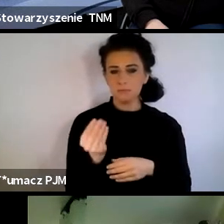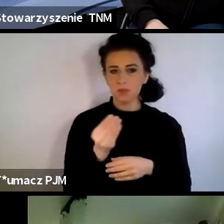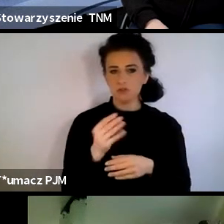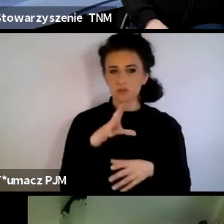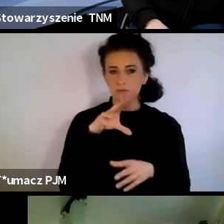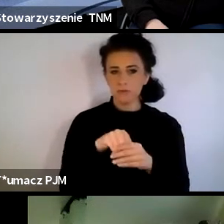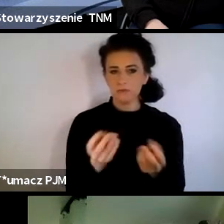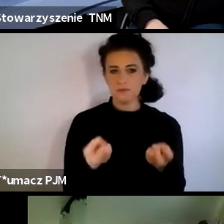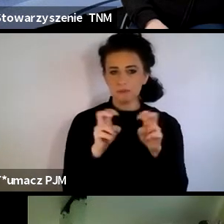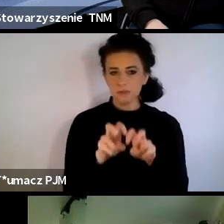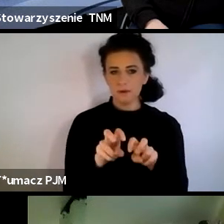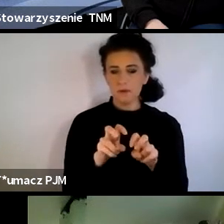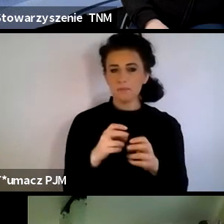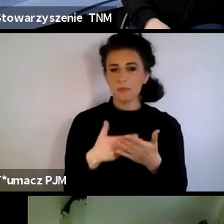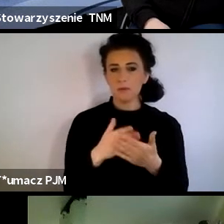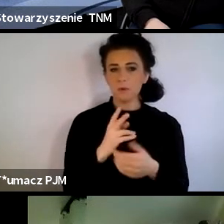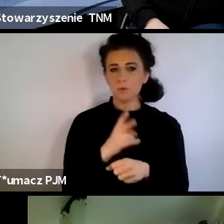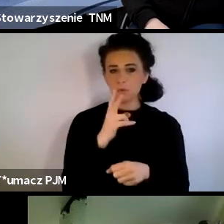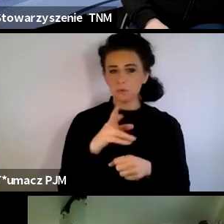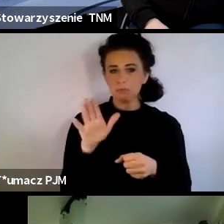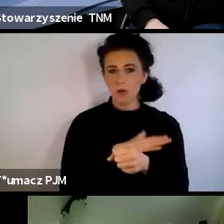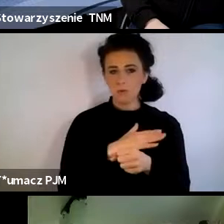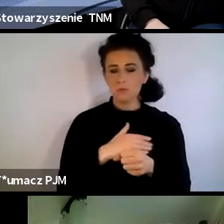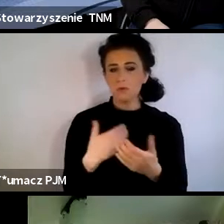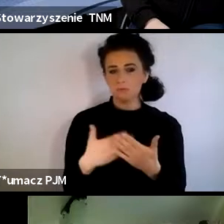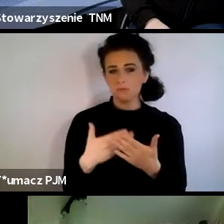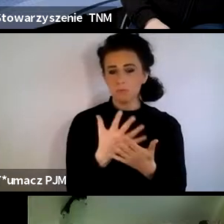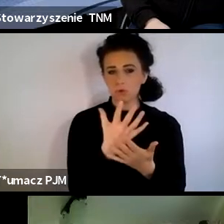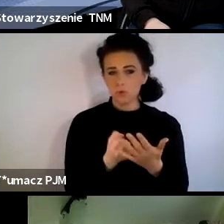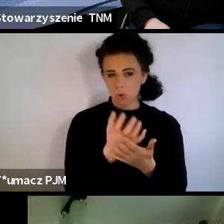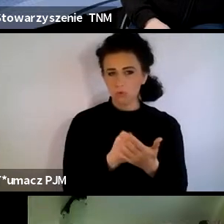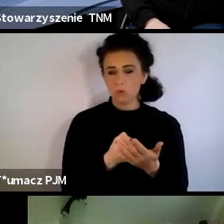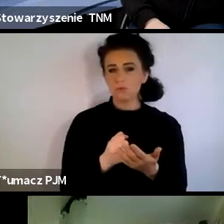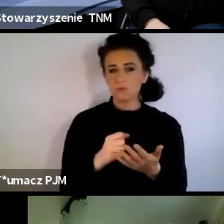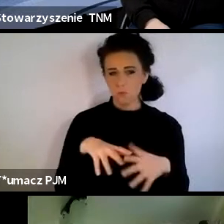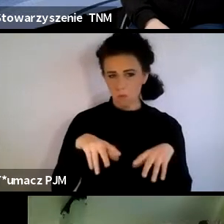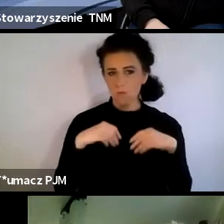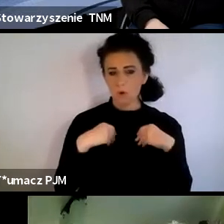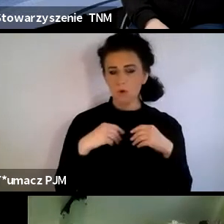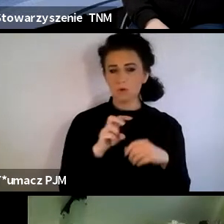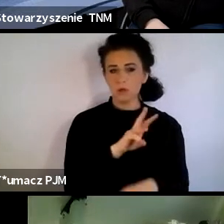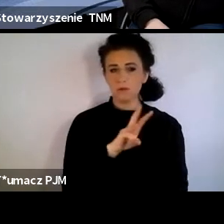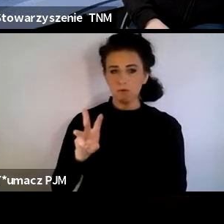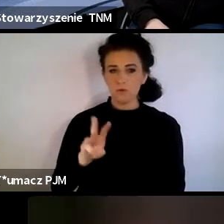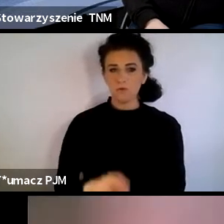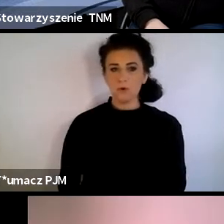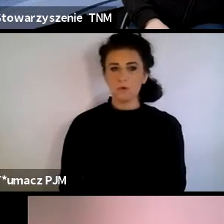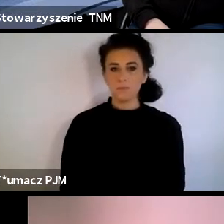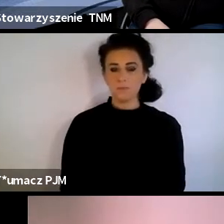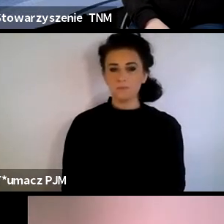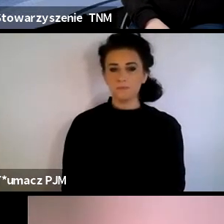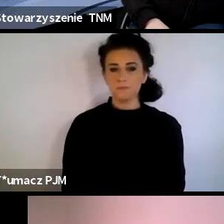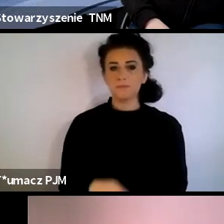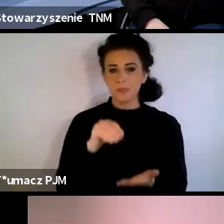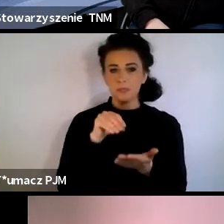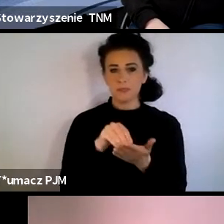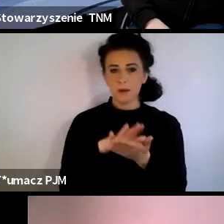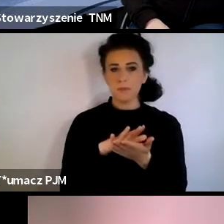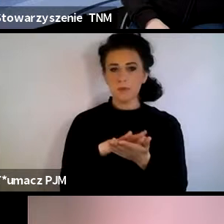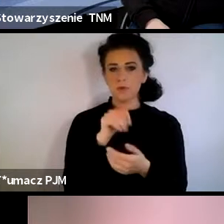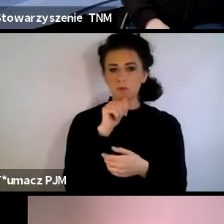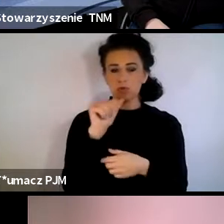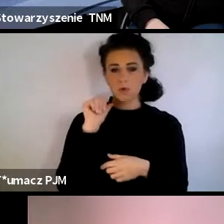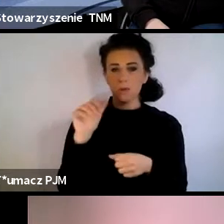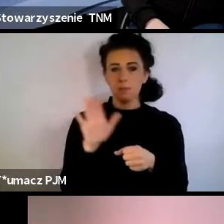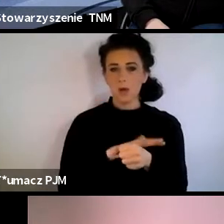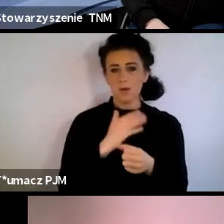pełni dostępne i będą one do ściągnięcia na naszych stronach. Proszę państwa, nagrania z dnia wczorajszego pełne jest na